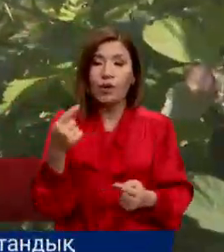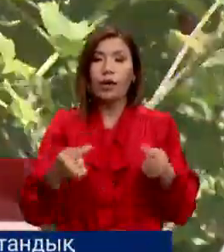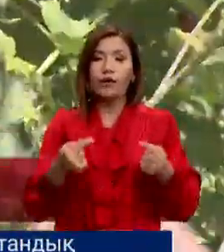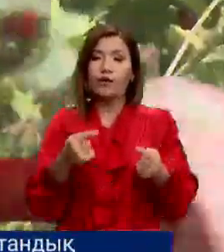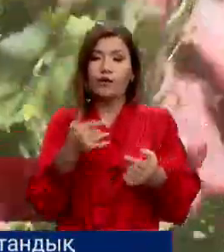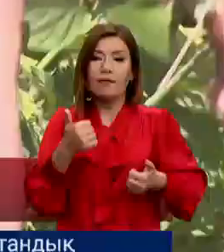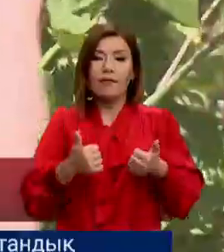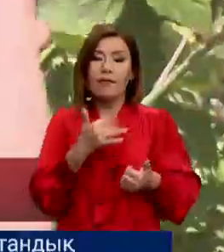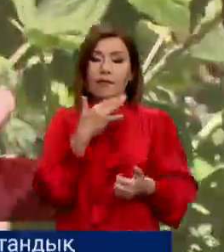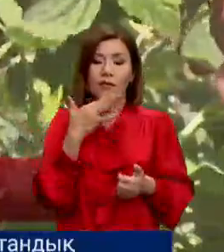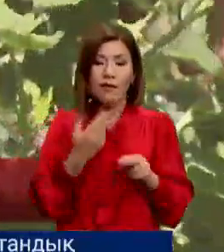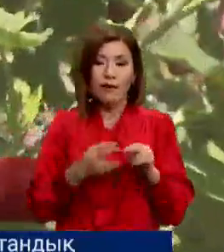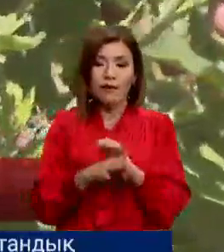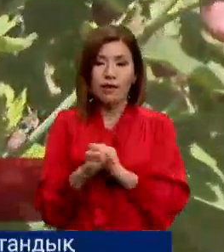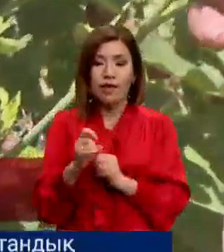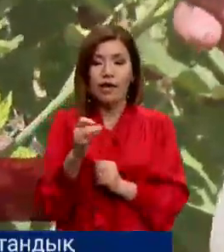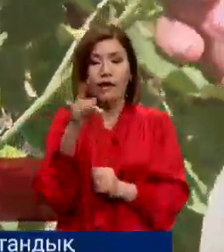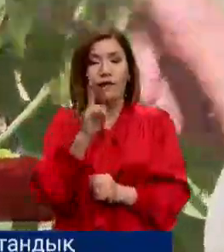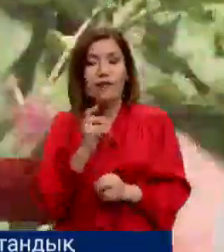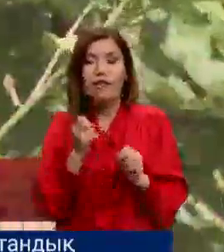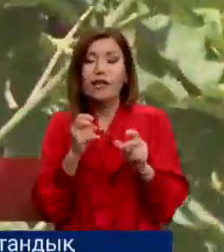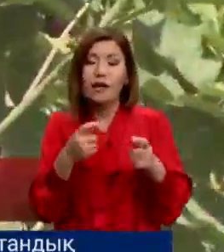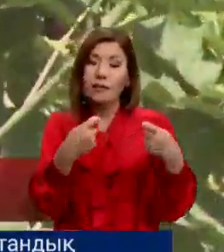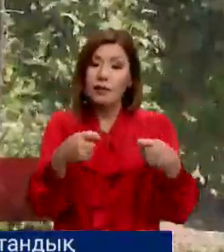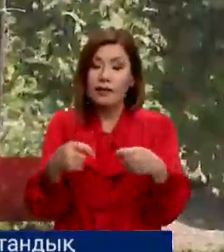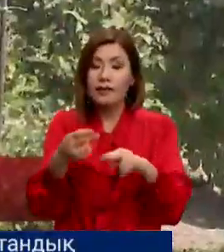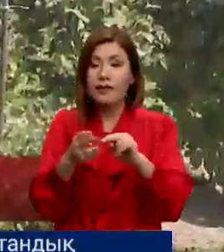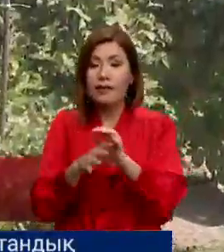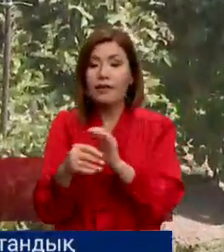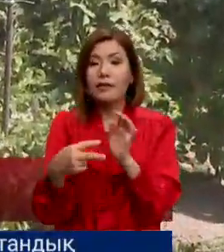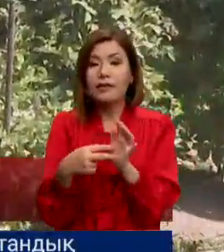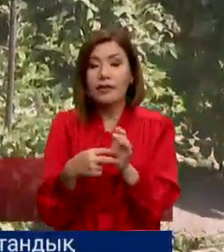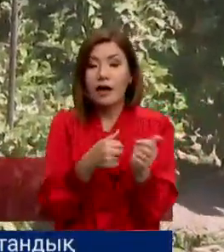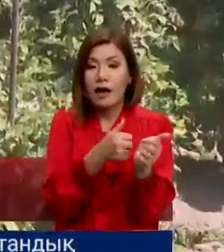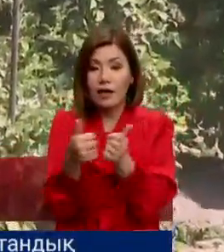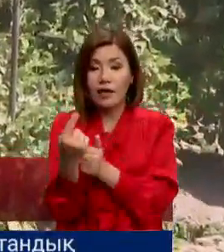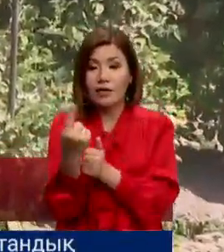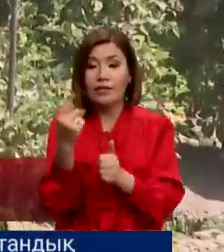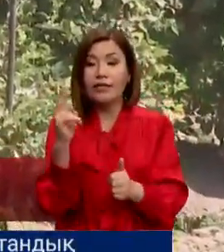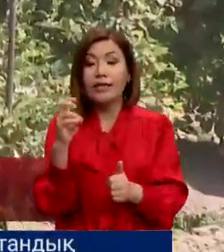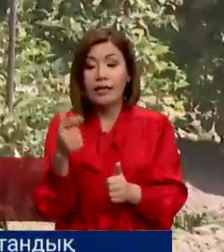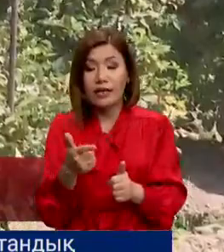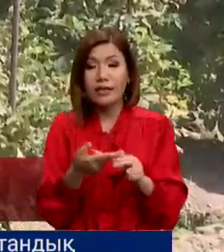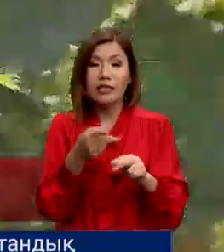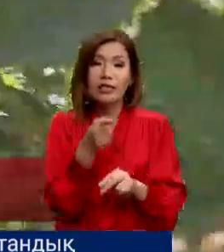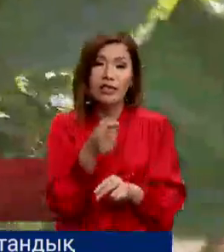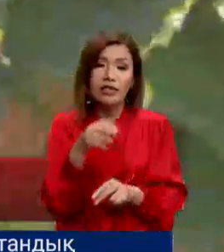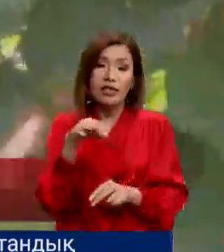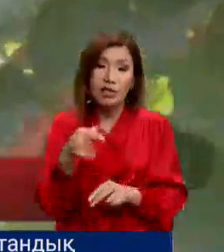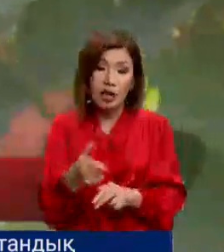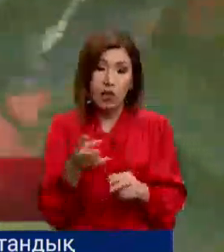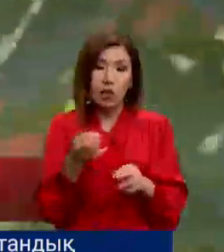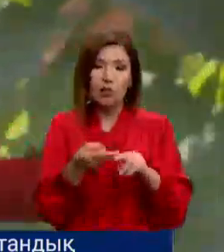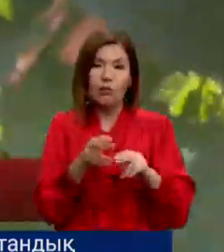конкурентов. Важно знать, говорят дихкане, как выгодно ягоду продать. Пока закупочная цена хорошая, за 1 килограмм можно получить 1000 тенге. Но